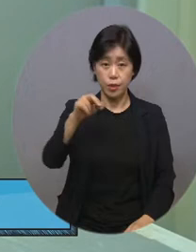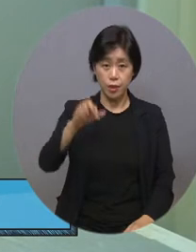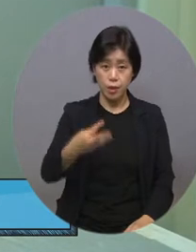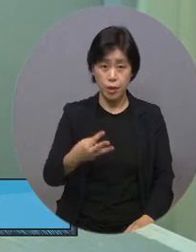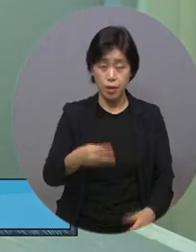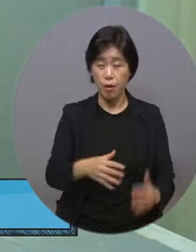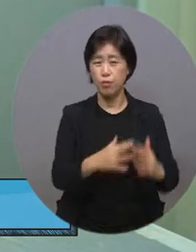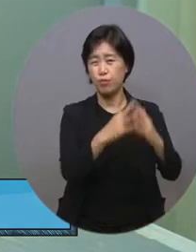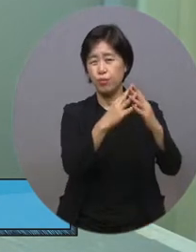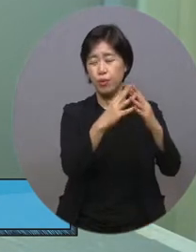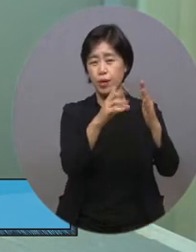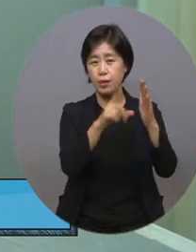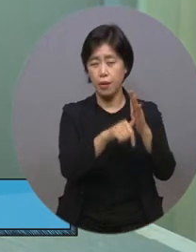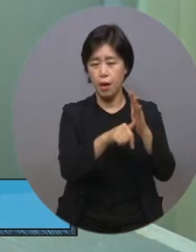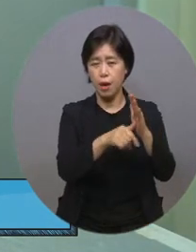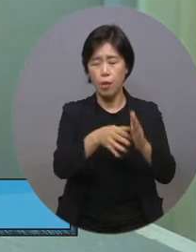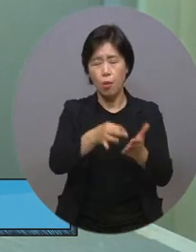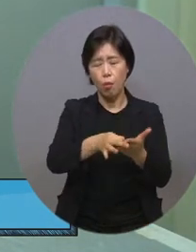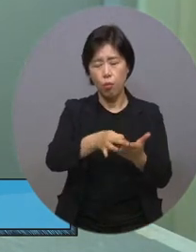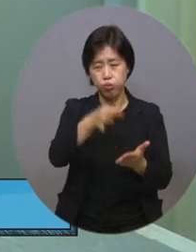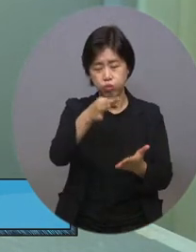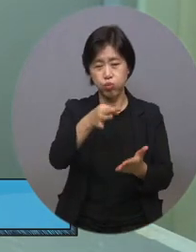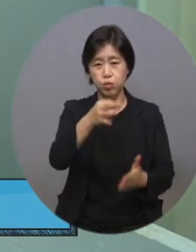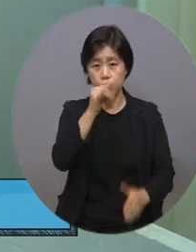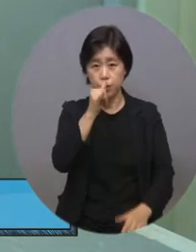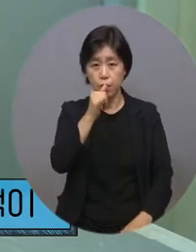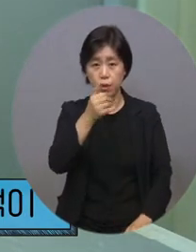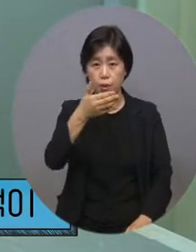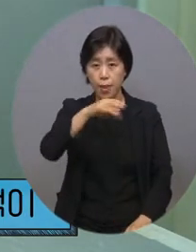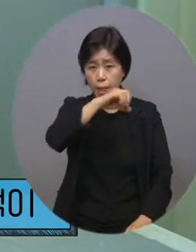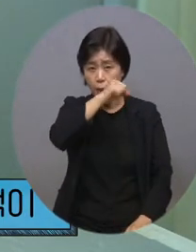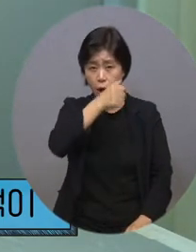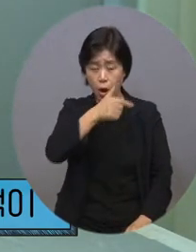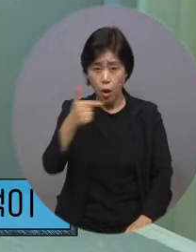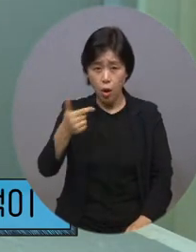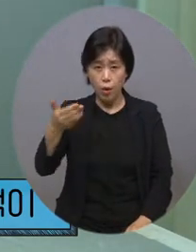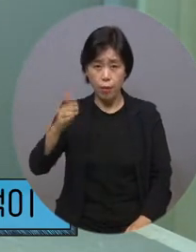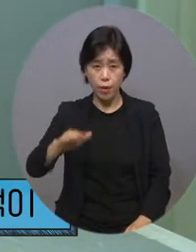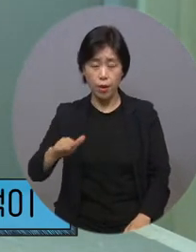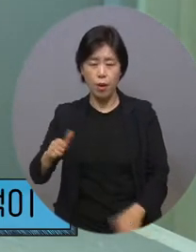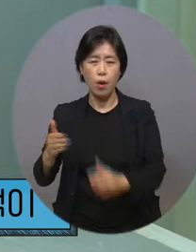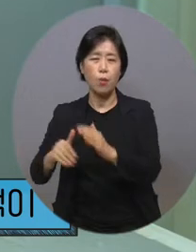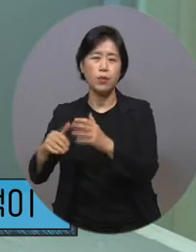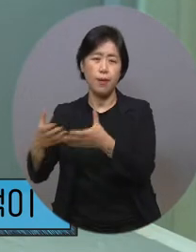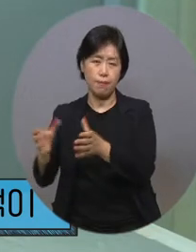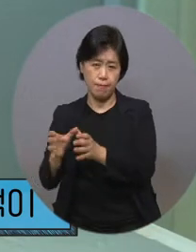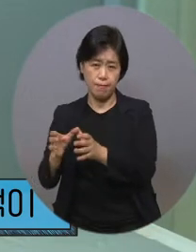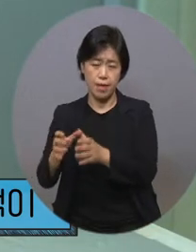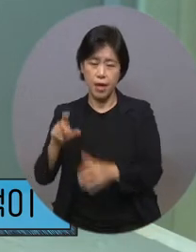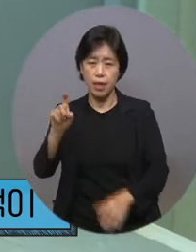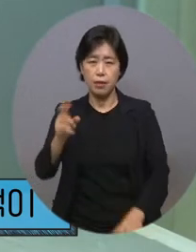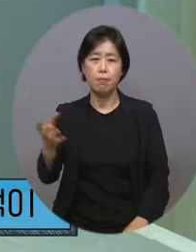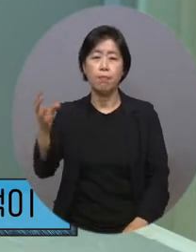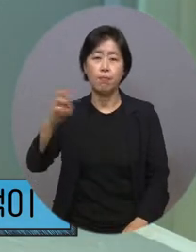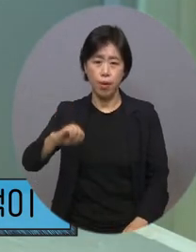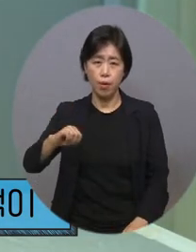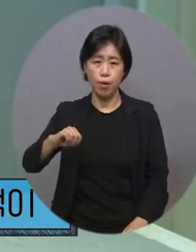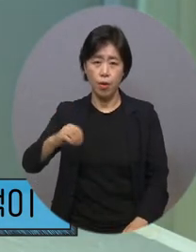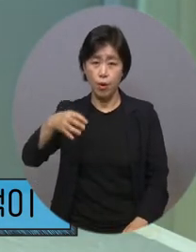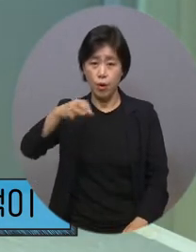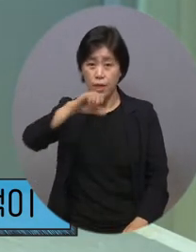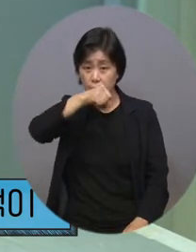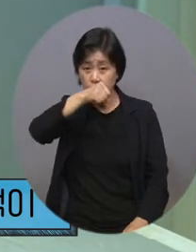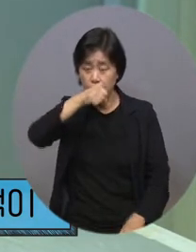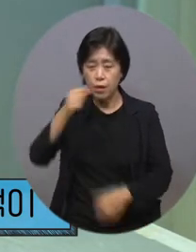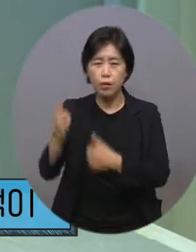온실에 건축비가 많이 드는데 그렇죠. 고용공단에서 10억의 금액을 지원해 주셔서 온실의